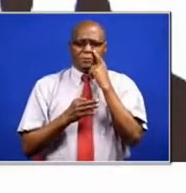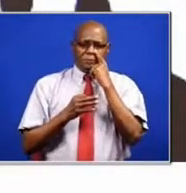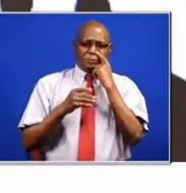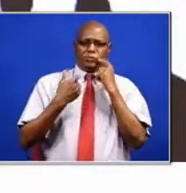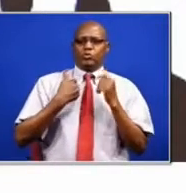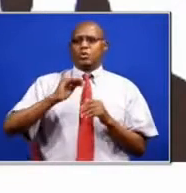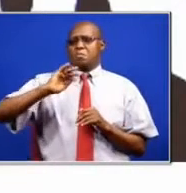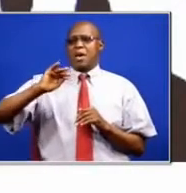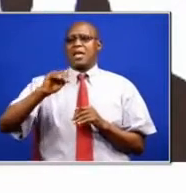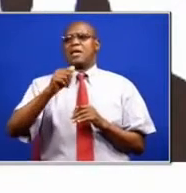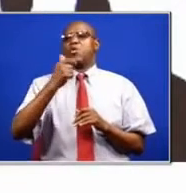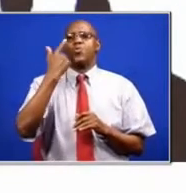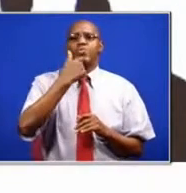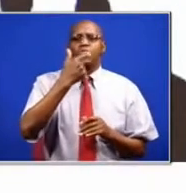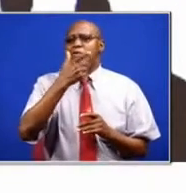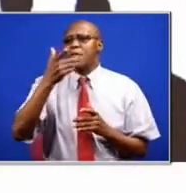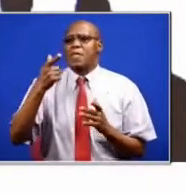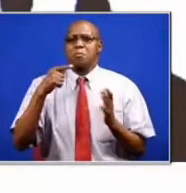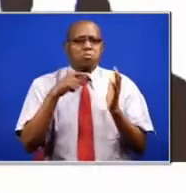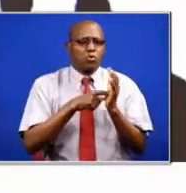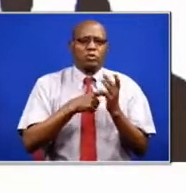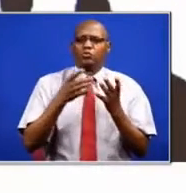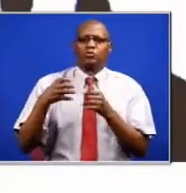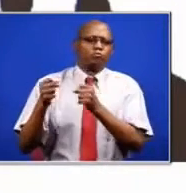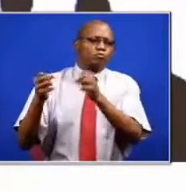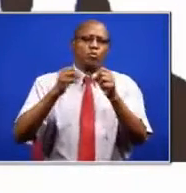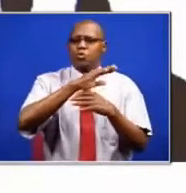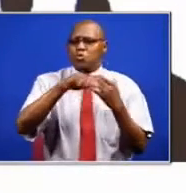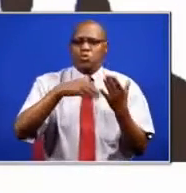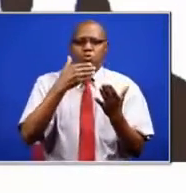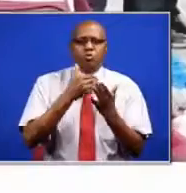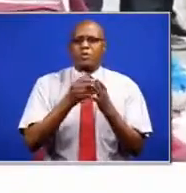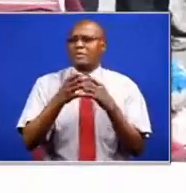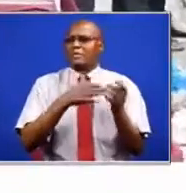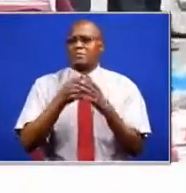mentioned on the killing incidents in Nakuru, irrespective of their social standing.